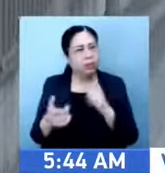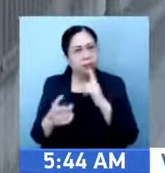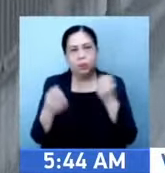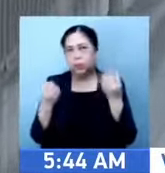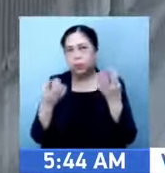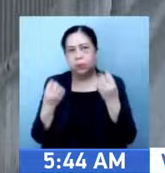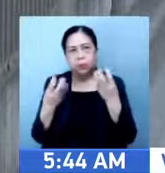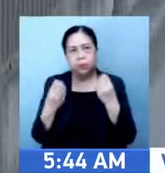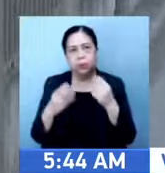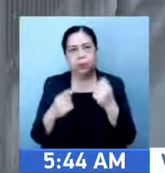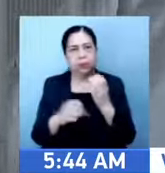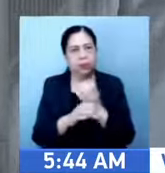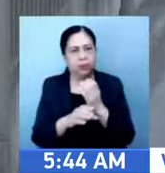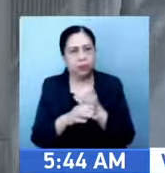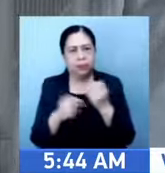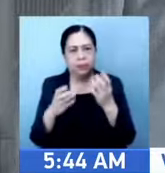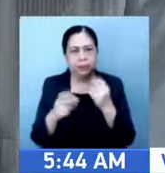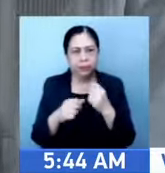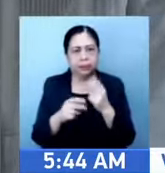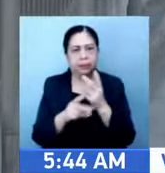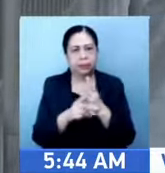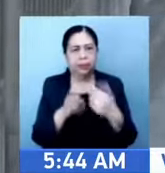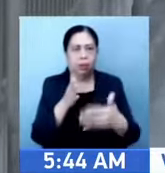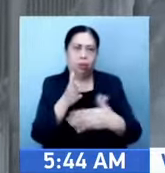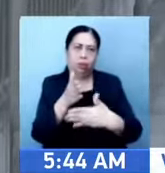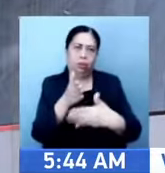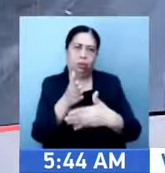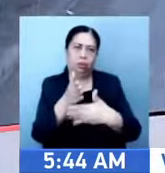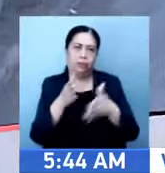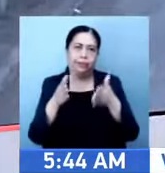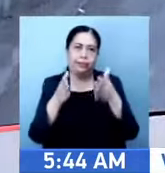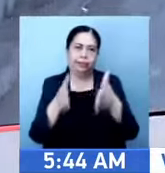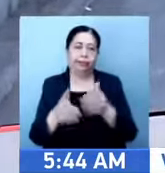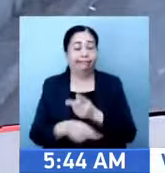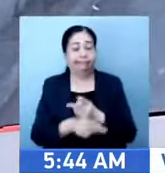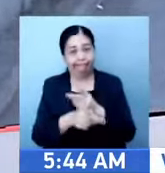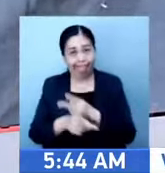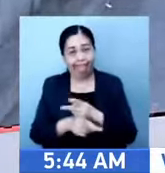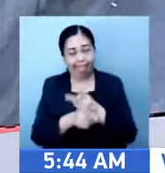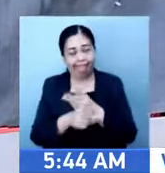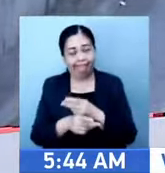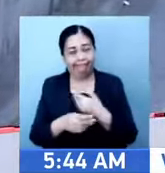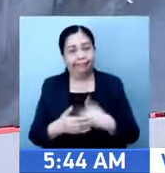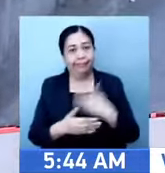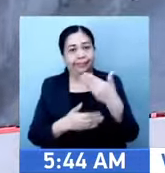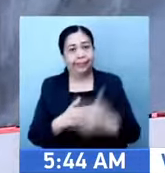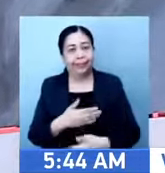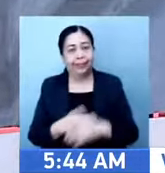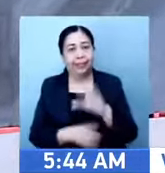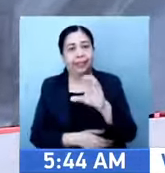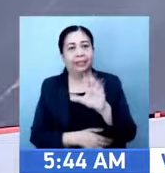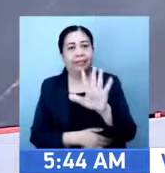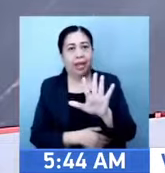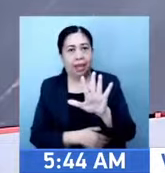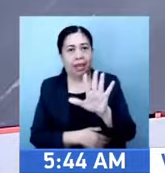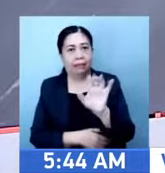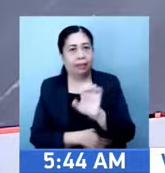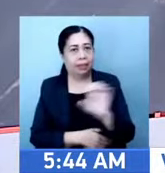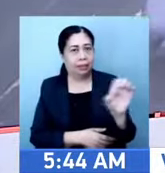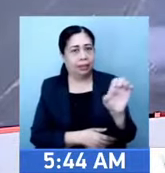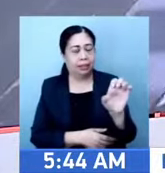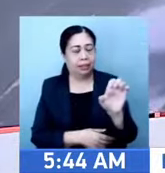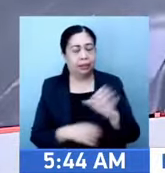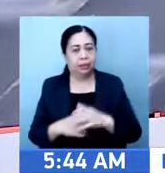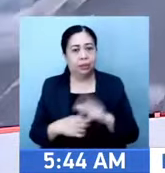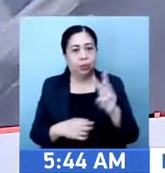sasakyan ang nagbumabagtas sa kalsada pong yan. Ingat po tayo. Lipat naman po tayo sa may C5 Eastwood. Yung